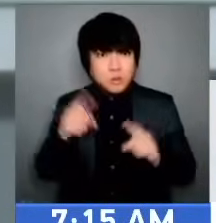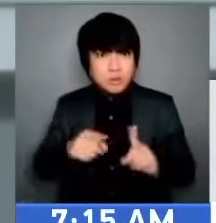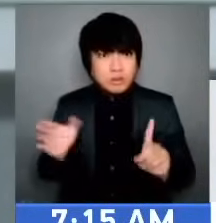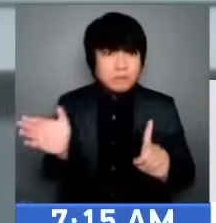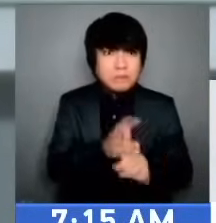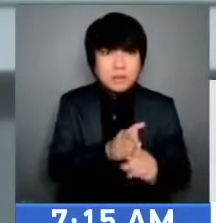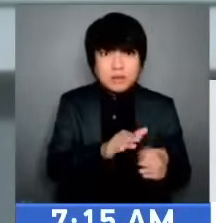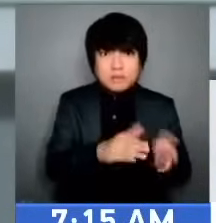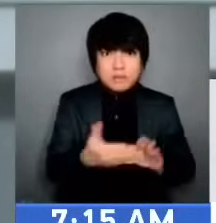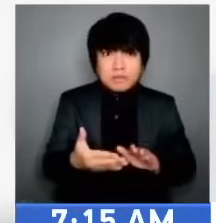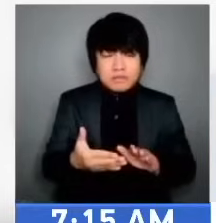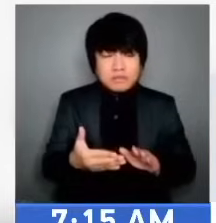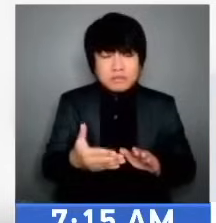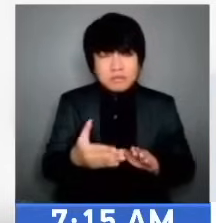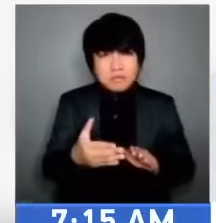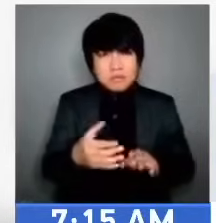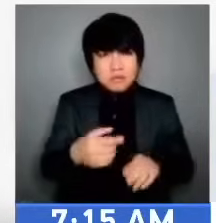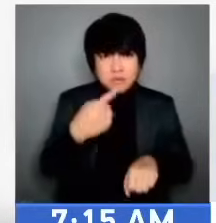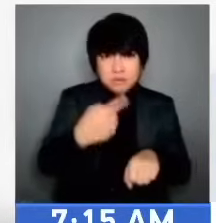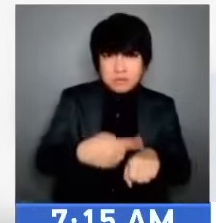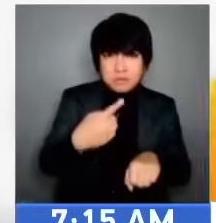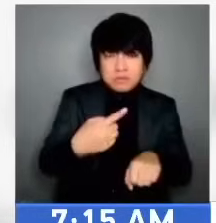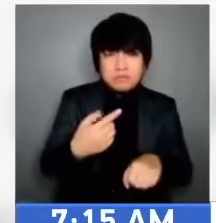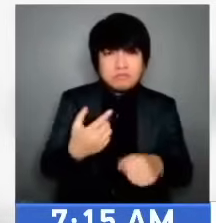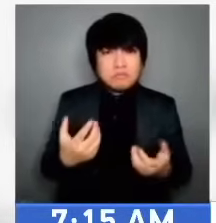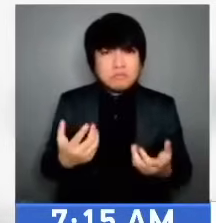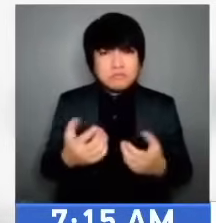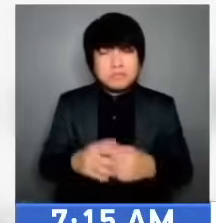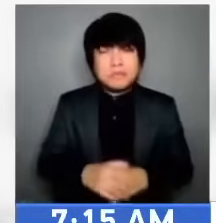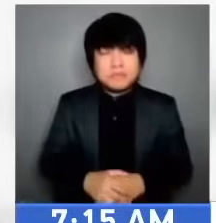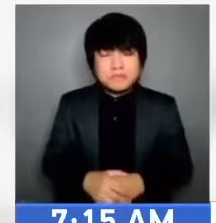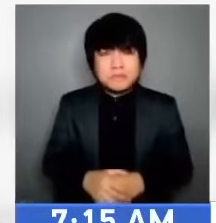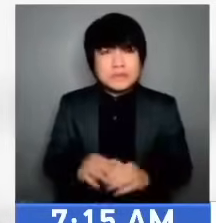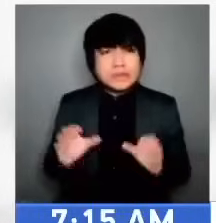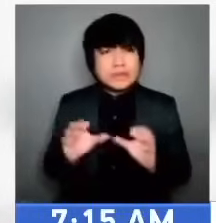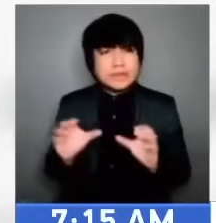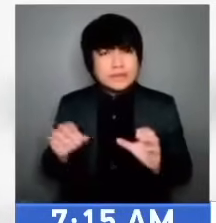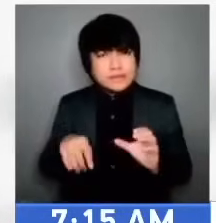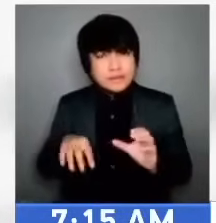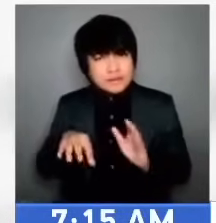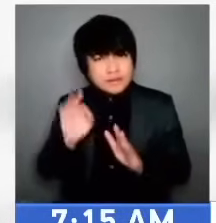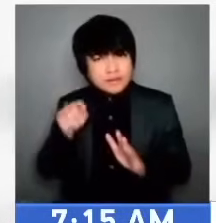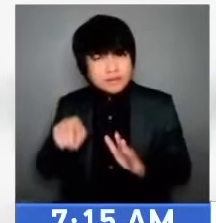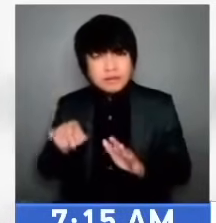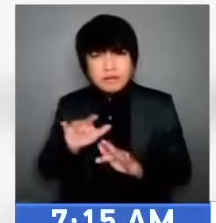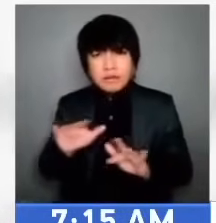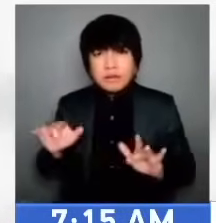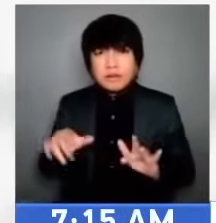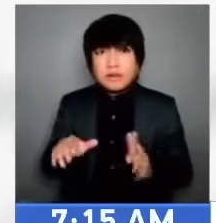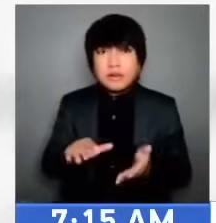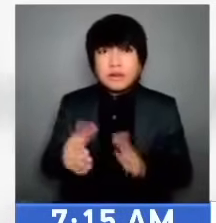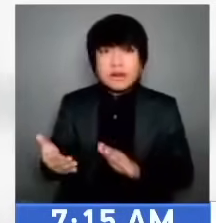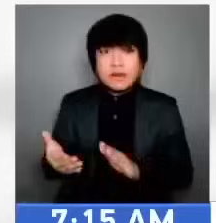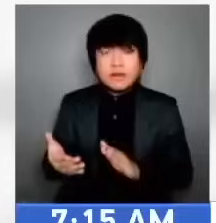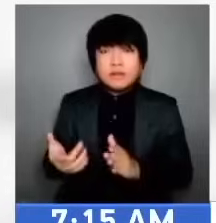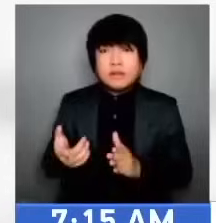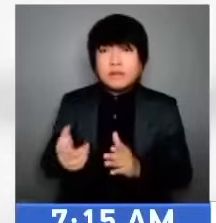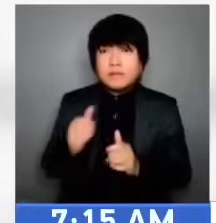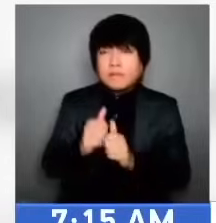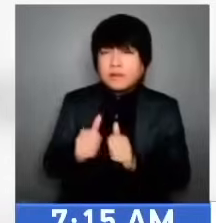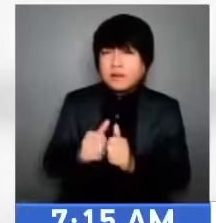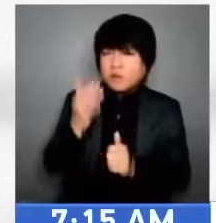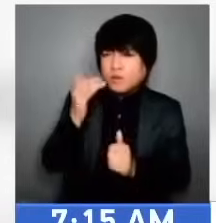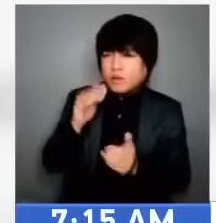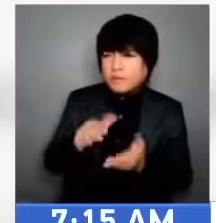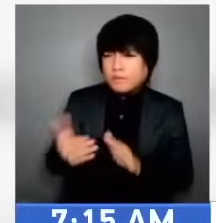na one time? Napuna rin ni Fortuna na blanco sa death certificate ang underlying cause of death na magsasabi niya